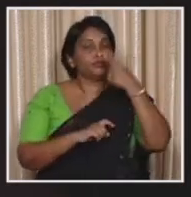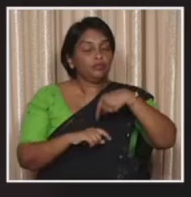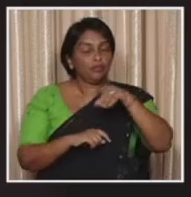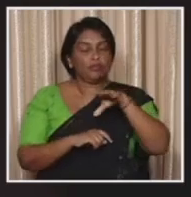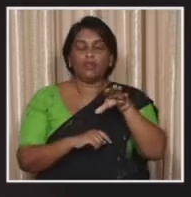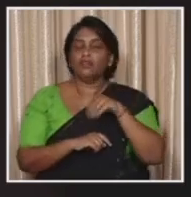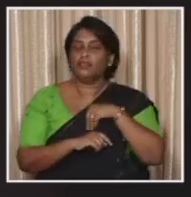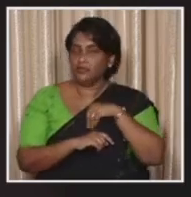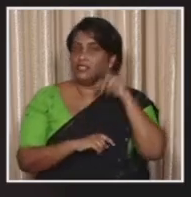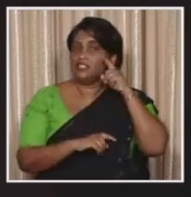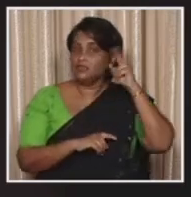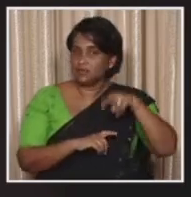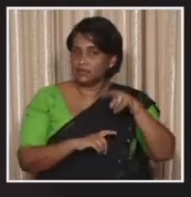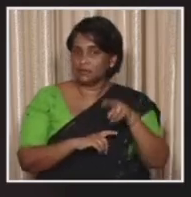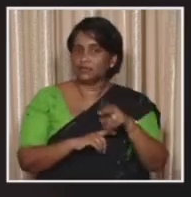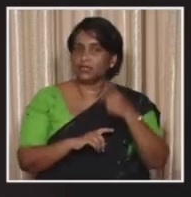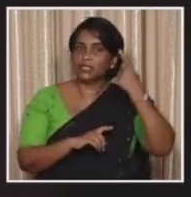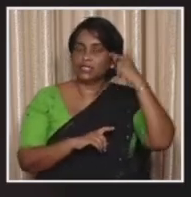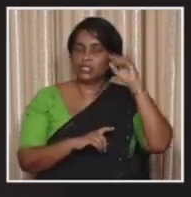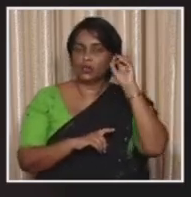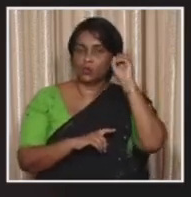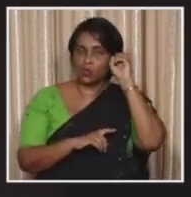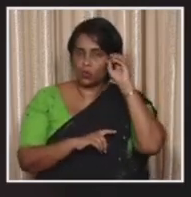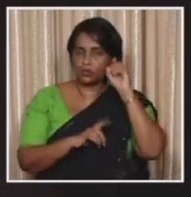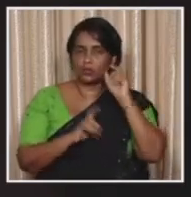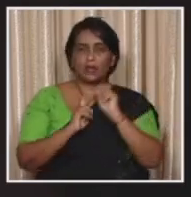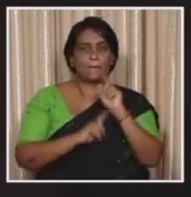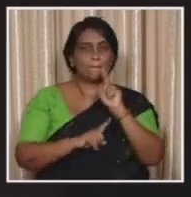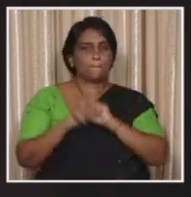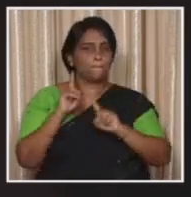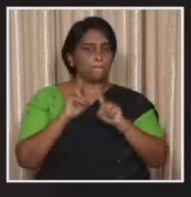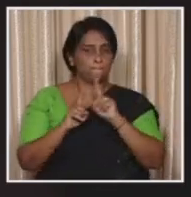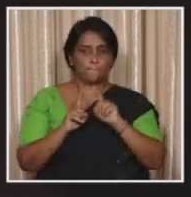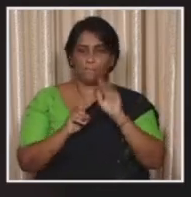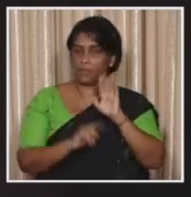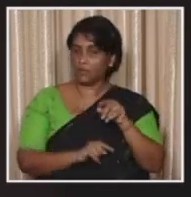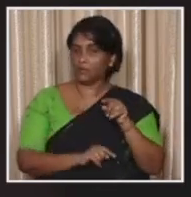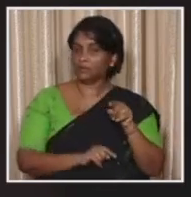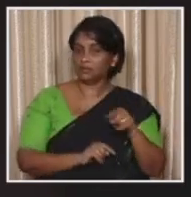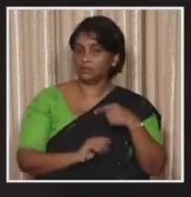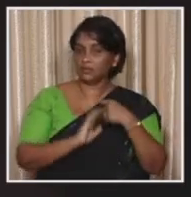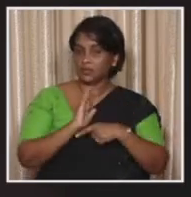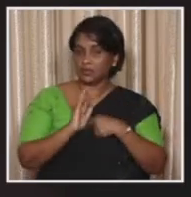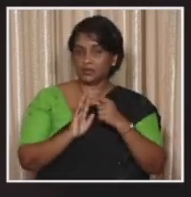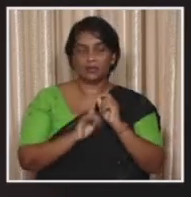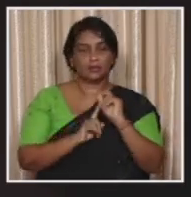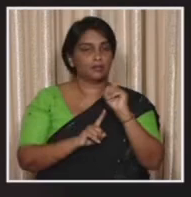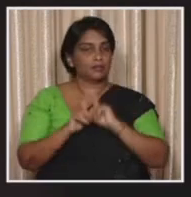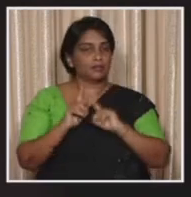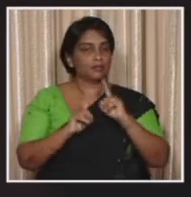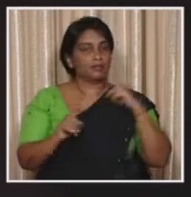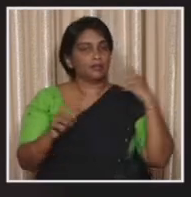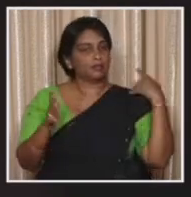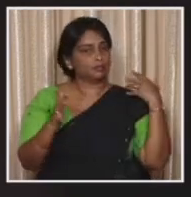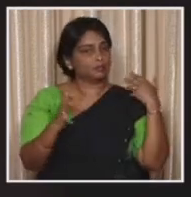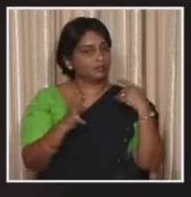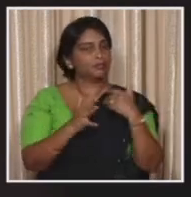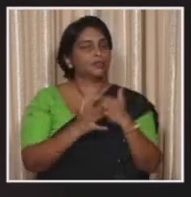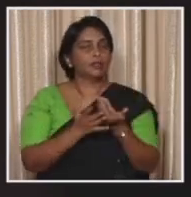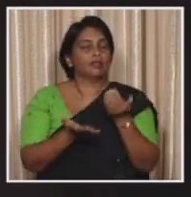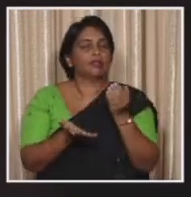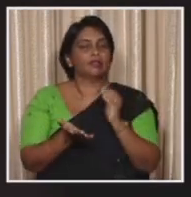කරනවා. ඒ උදෑසන මේ පාර්ලිමේන්තුවේ උනේ මේ රටේ පාර්ලිමේන්තු ඉතිහාසයට